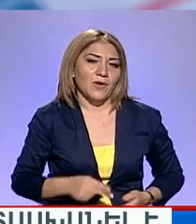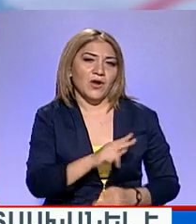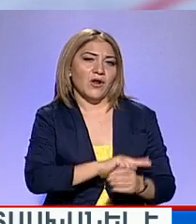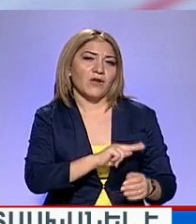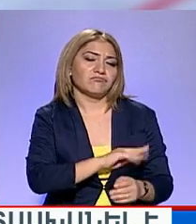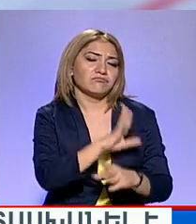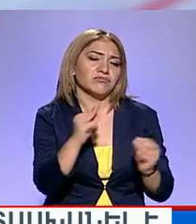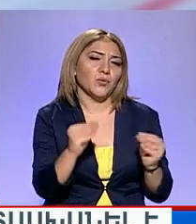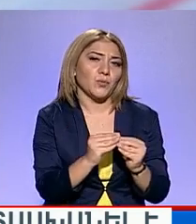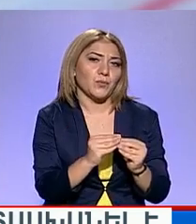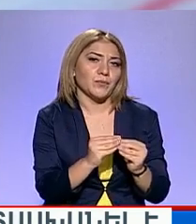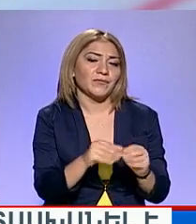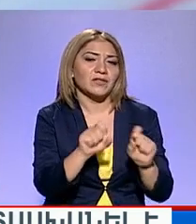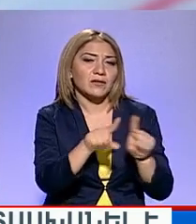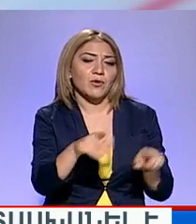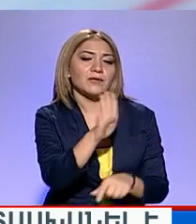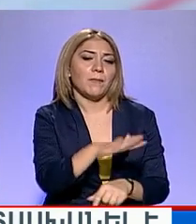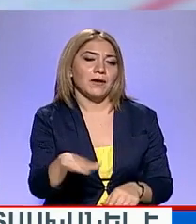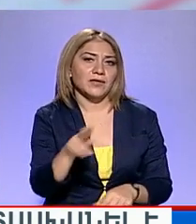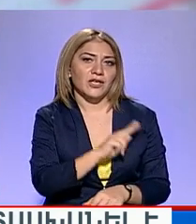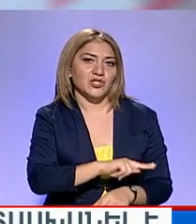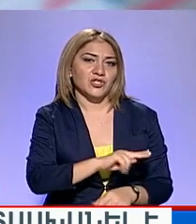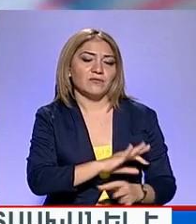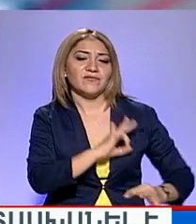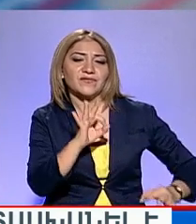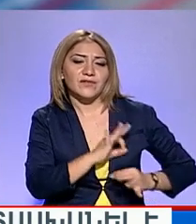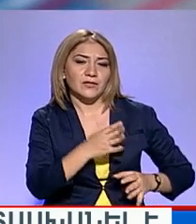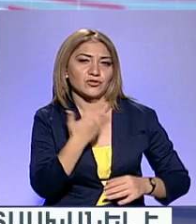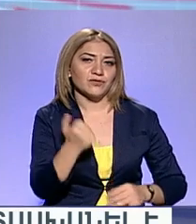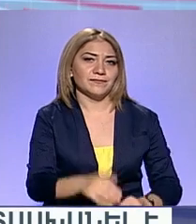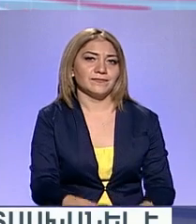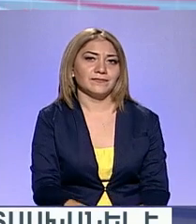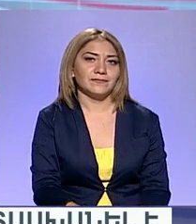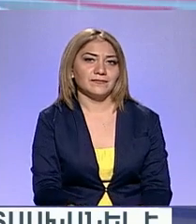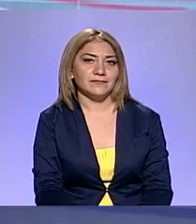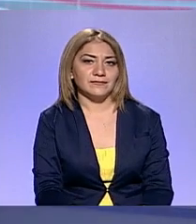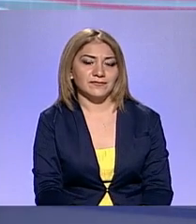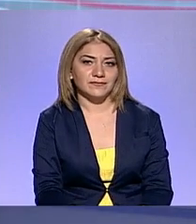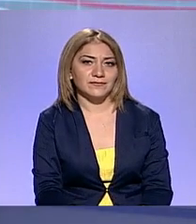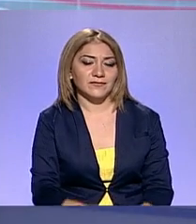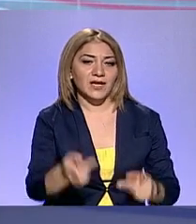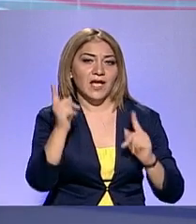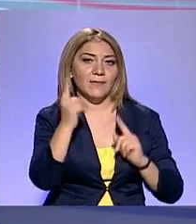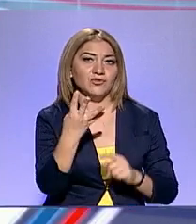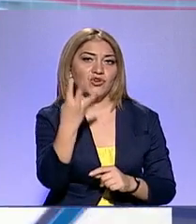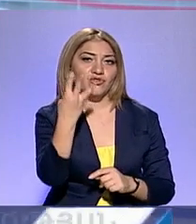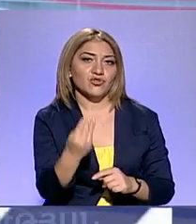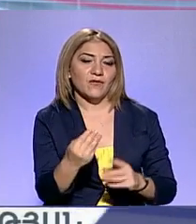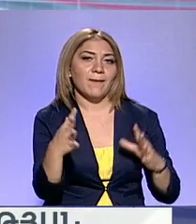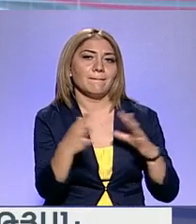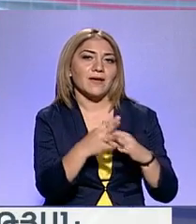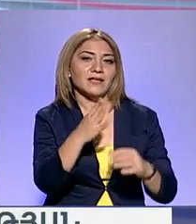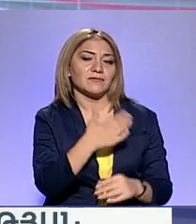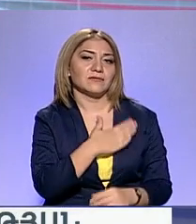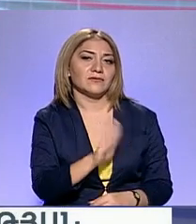են կատարում, դպրոց մանկապարտեզ գործում է, որևէ խոճաբան չկա։ Ապրիլյան քարորիայում